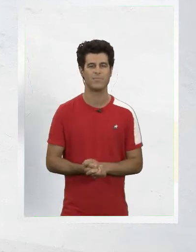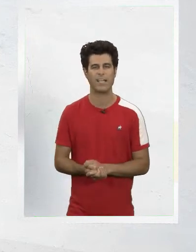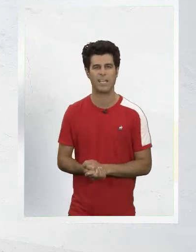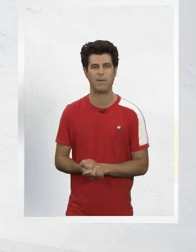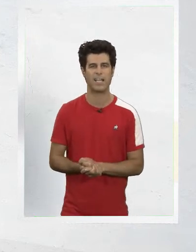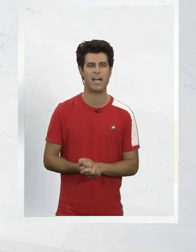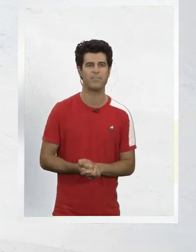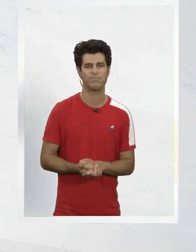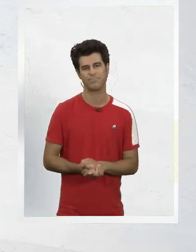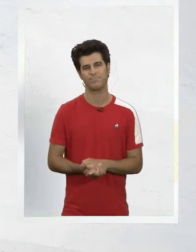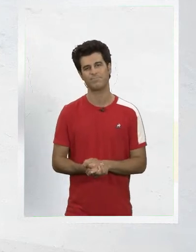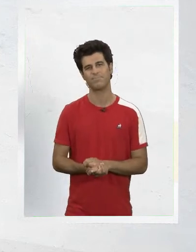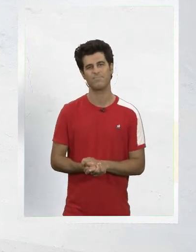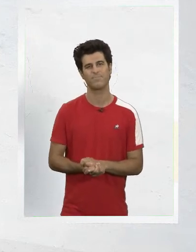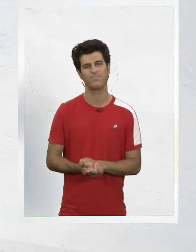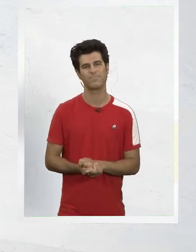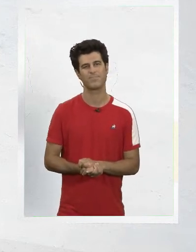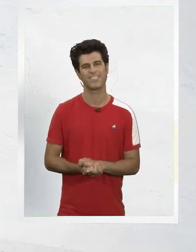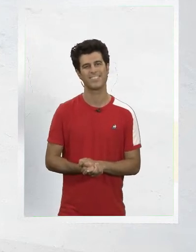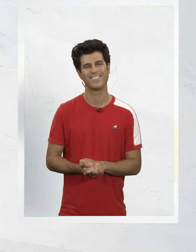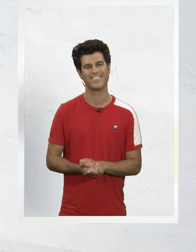וגלעד. מעייני, מעיין.